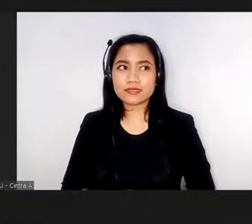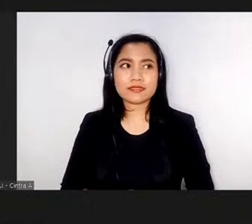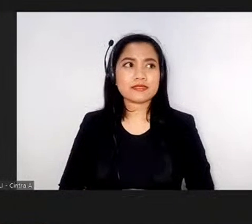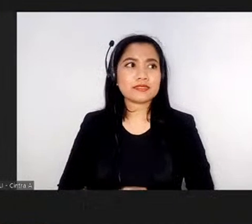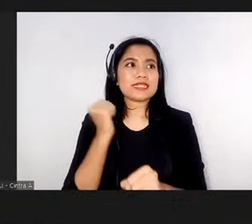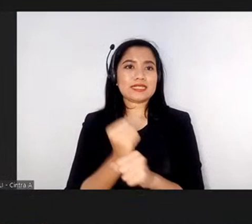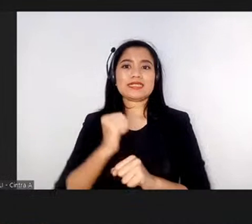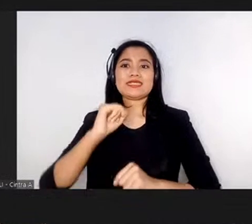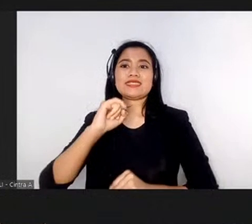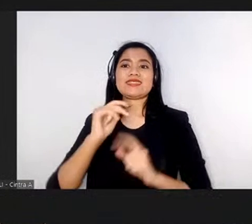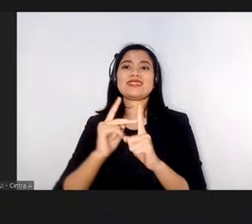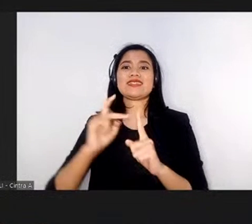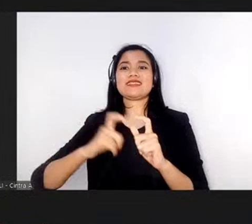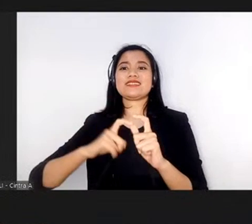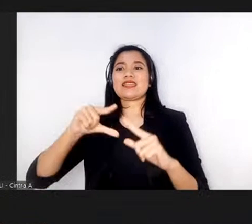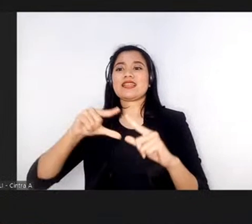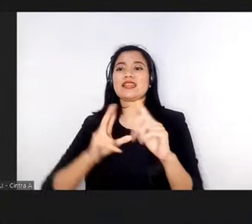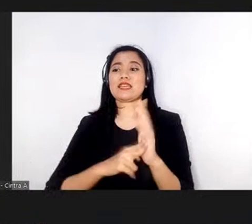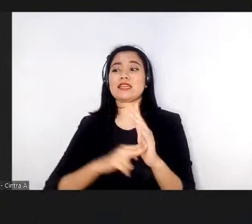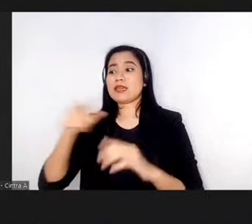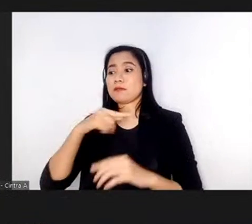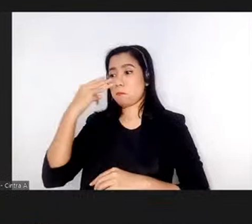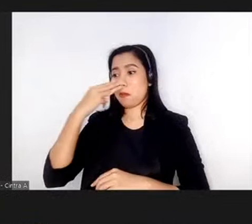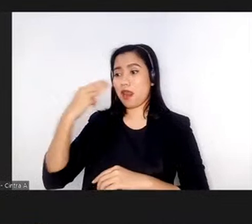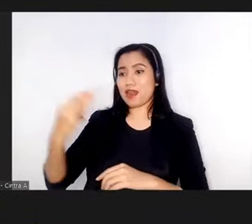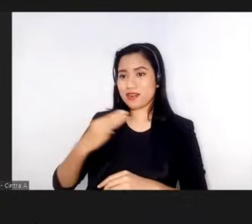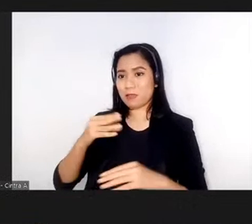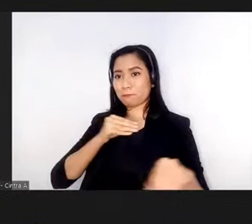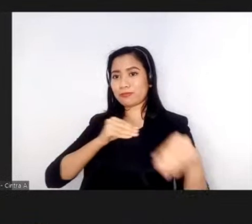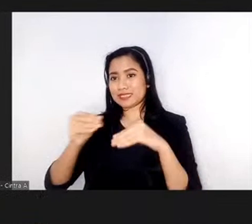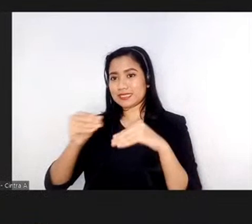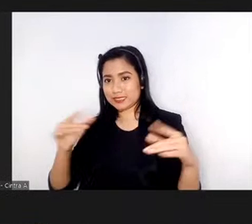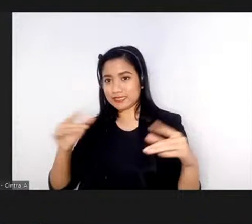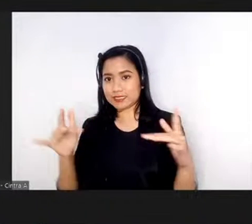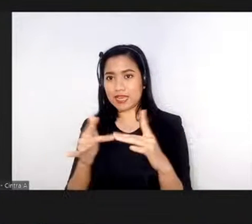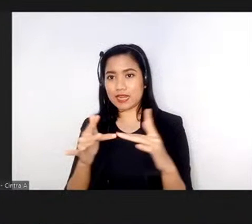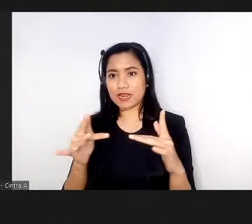Dutch Bu Network di Indonesia itu merupakan jaringan